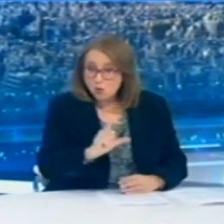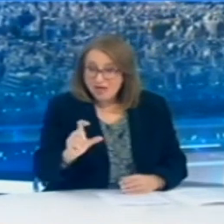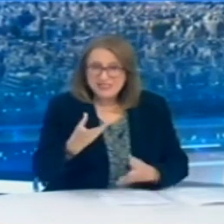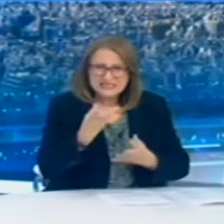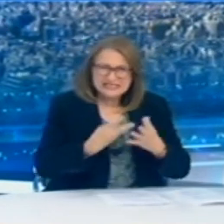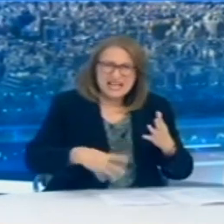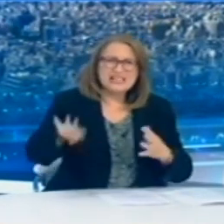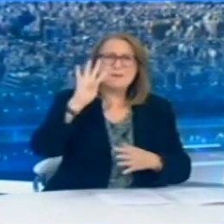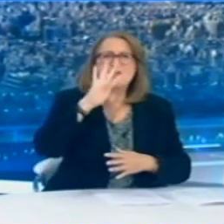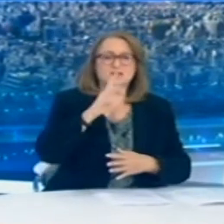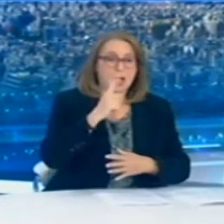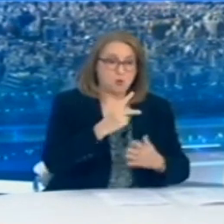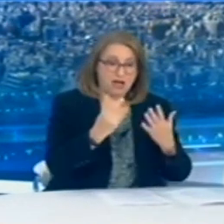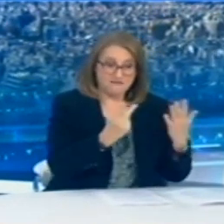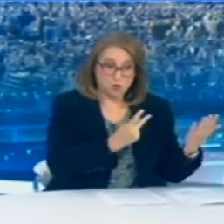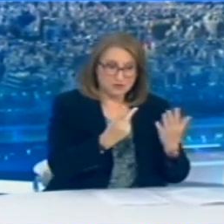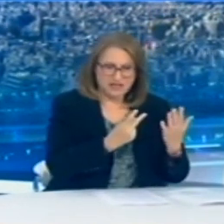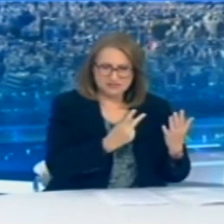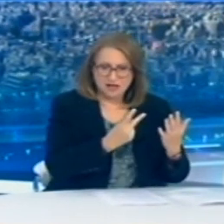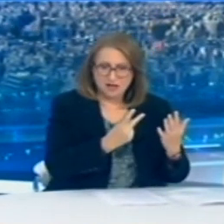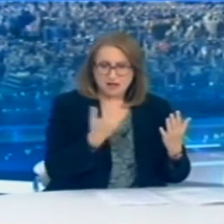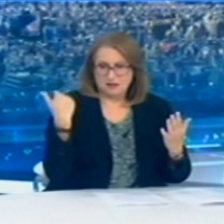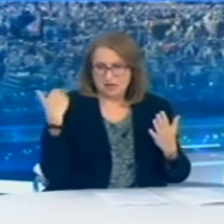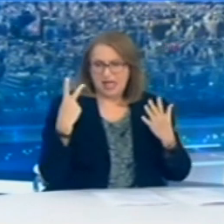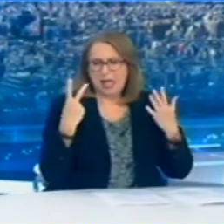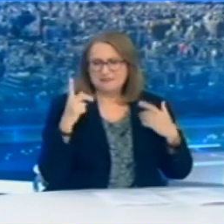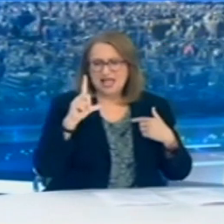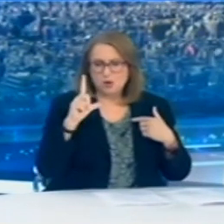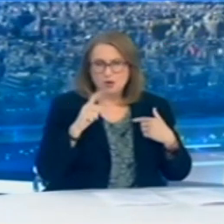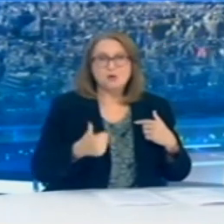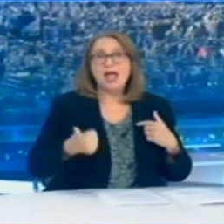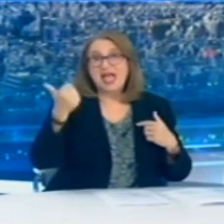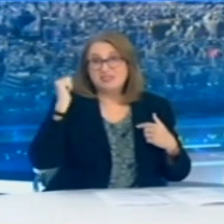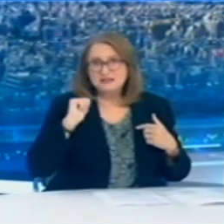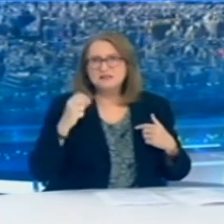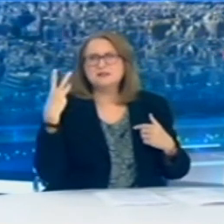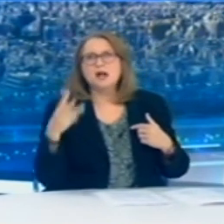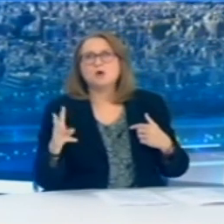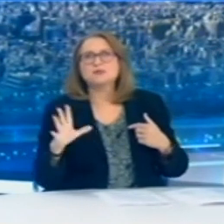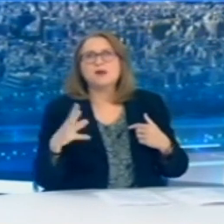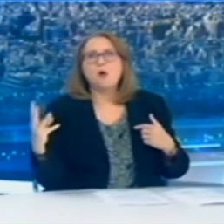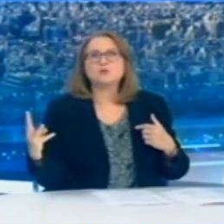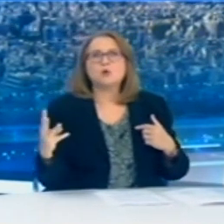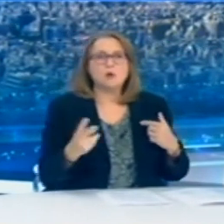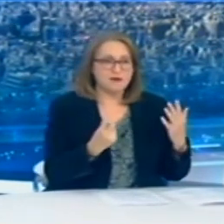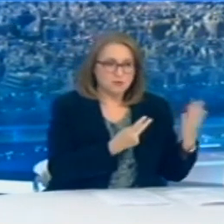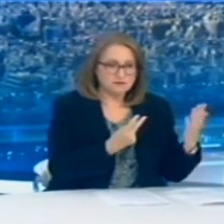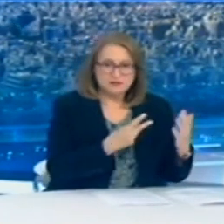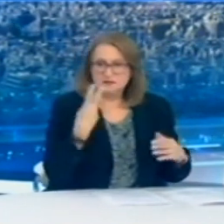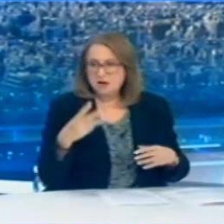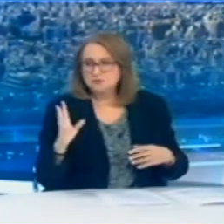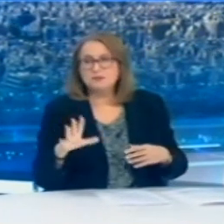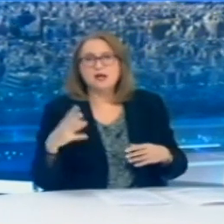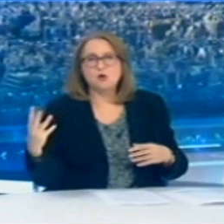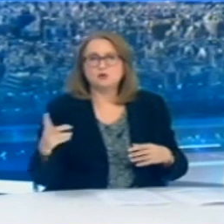από 77 στις 7 Ιουλίου σε 318 χθες, ενώ στο Ρέθυμνο έχει διπλασιαστεί,